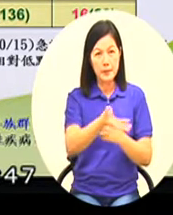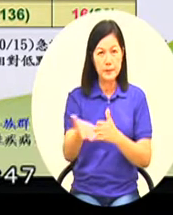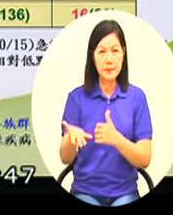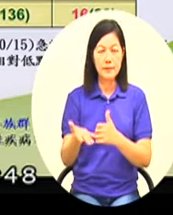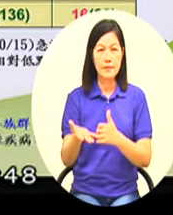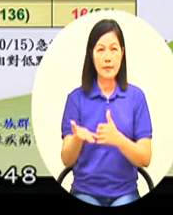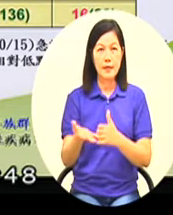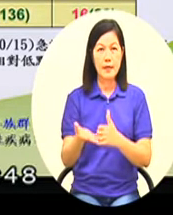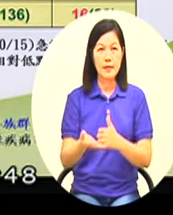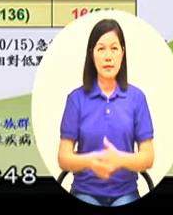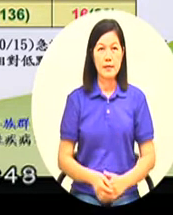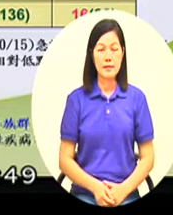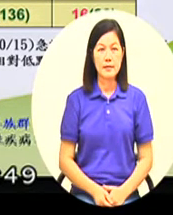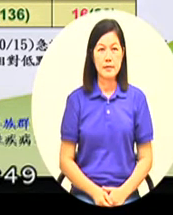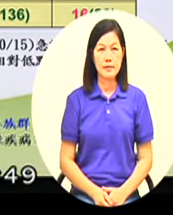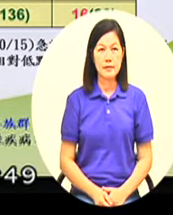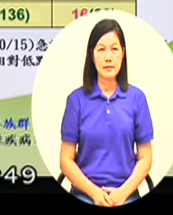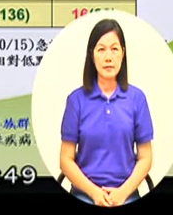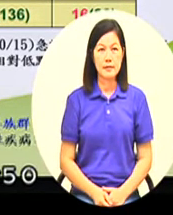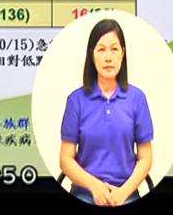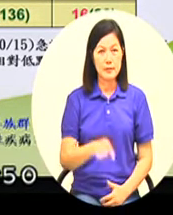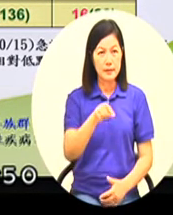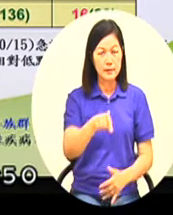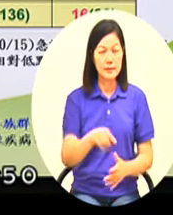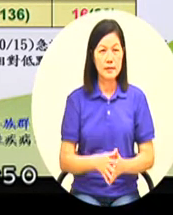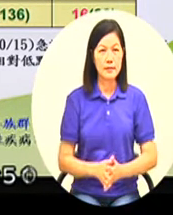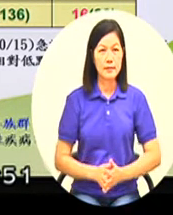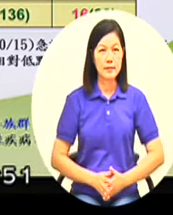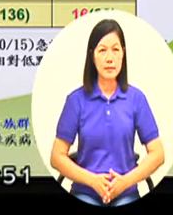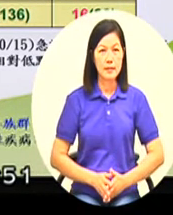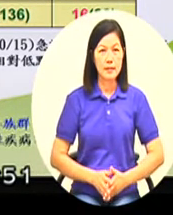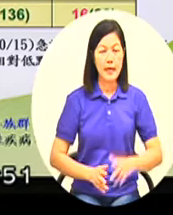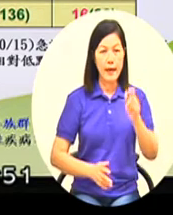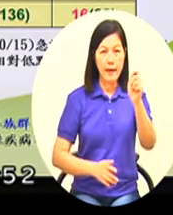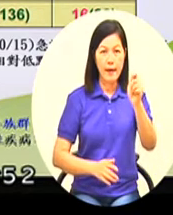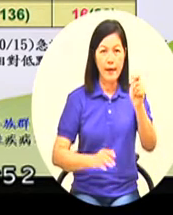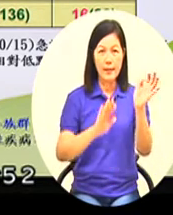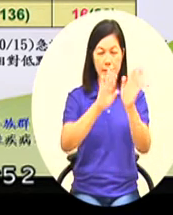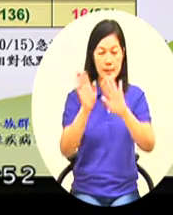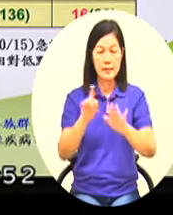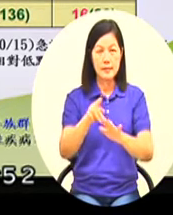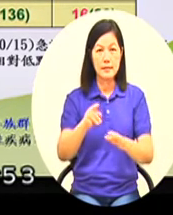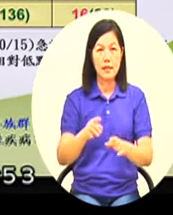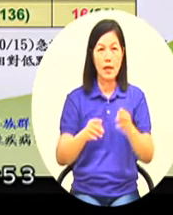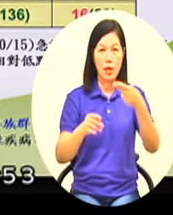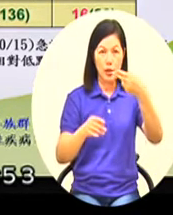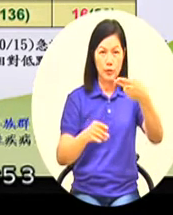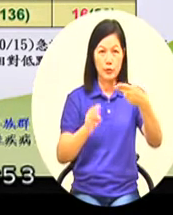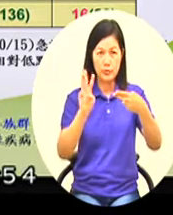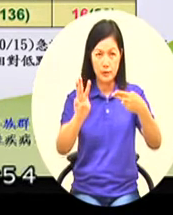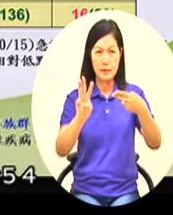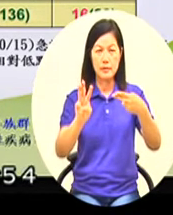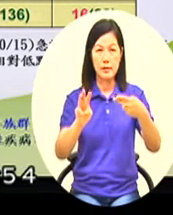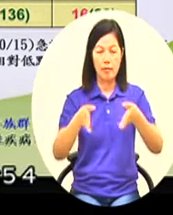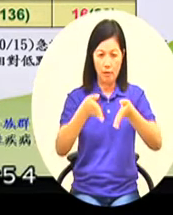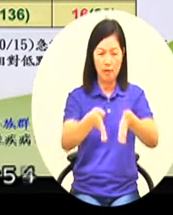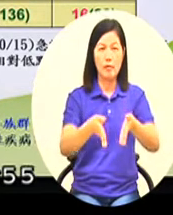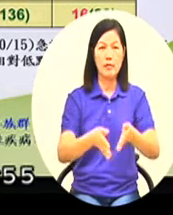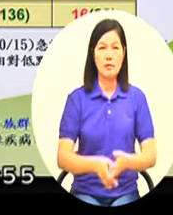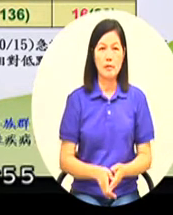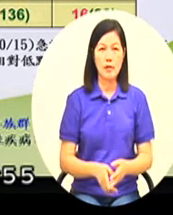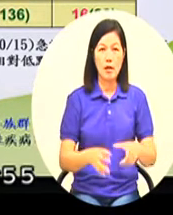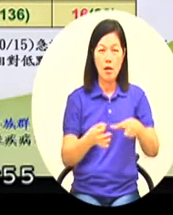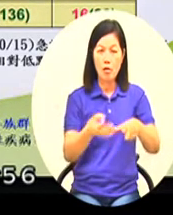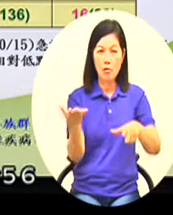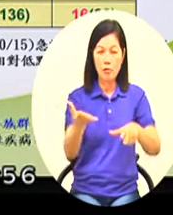一个病株的部分，那都是以我们的 A 型的 H3 为主，那这个部分跟今年所提供公费流感的